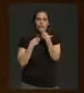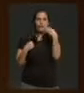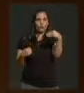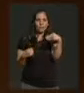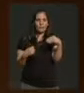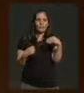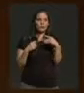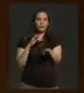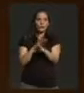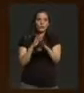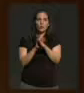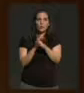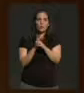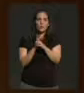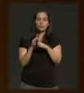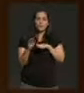jarduera ezigarriak ugaldu dira.